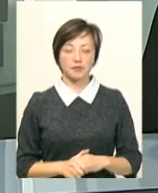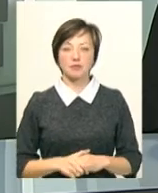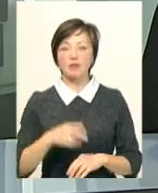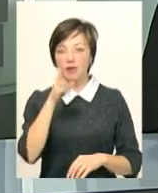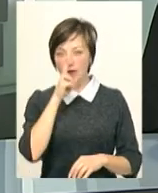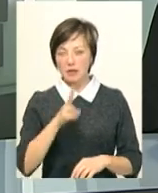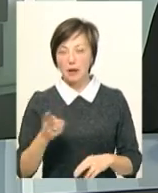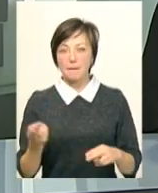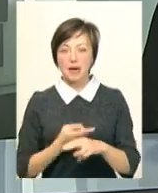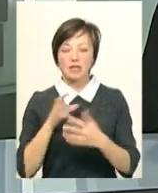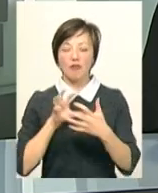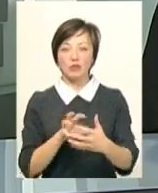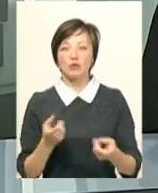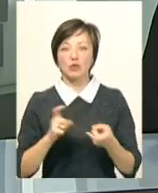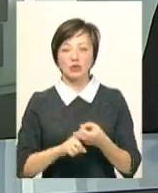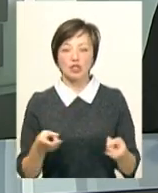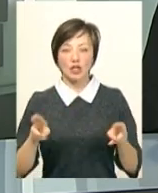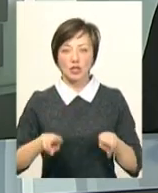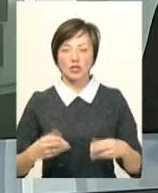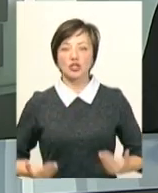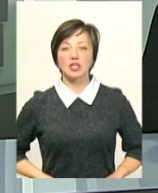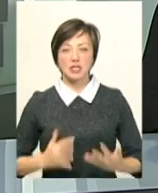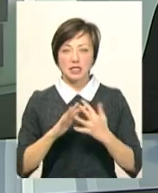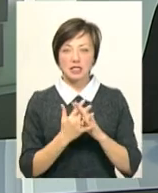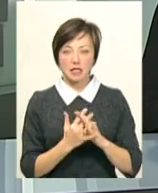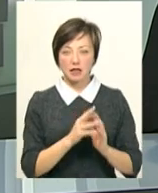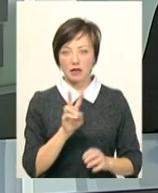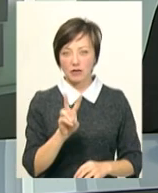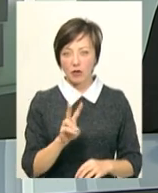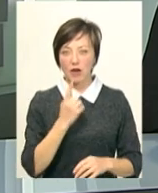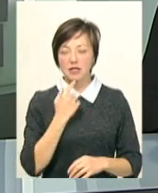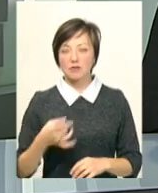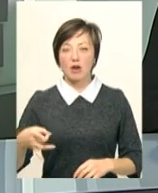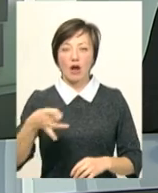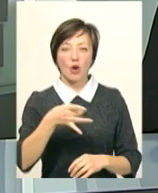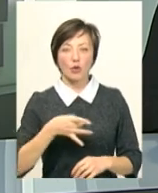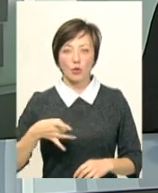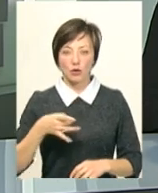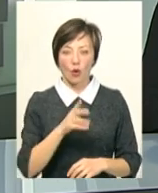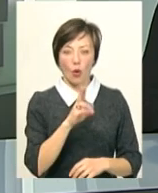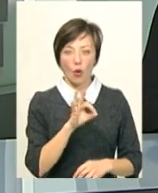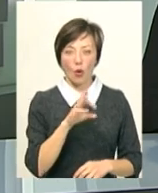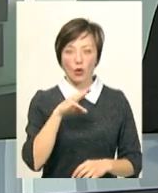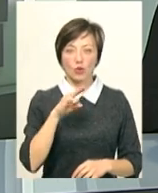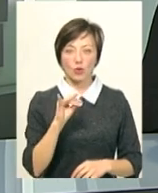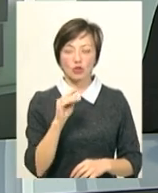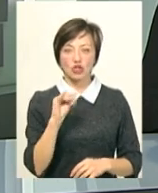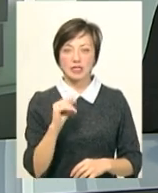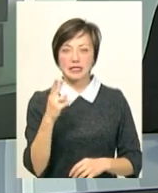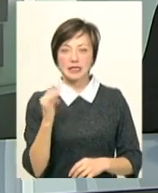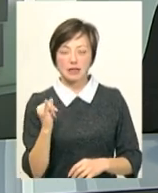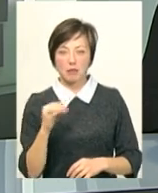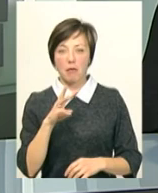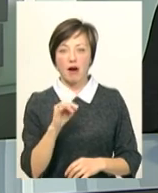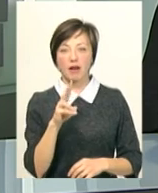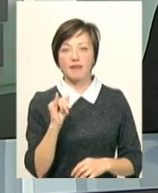Два місяці без автобусного сполучення залишаються жителі сіл Кутюрженці та Марківці Красилівського району. Востаннє пасажирський транспорт